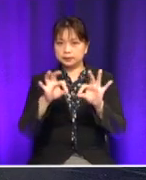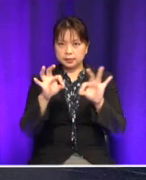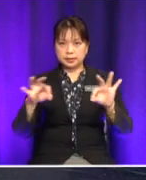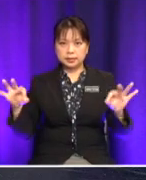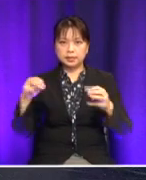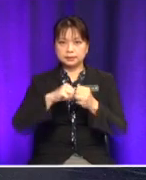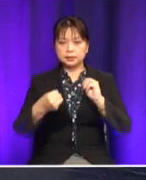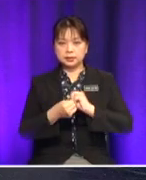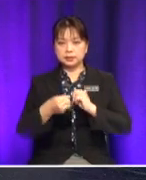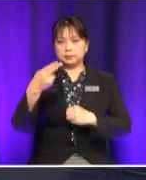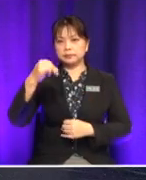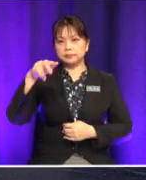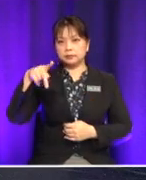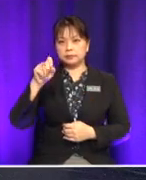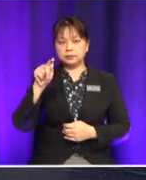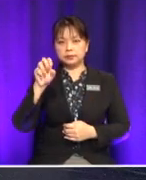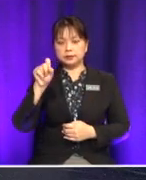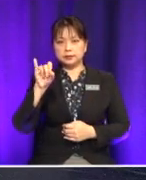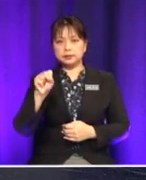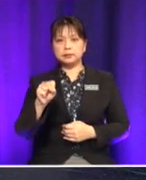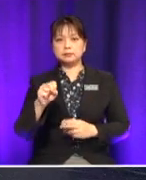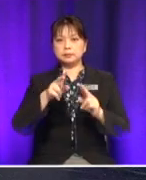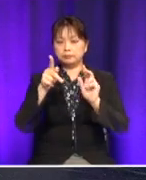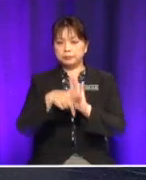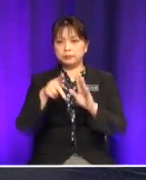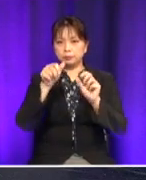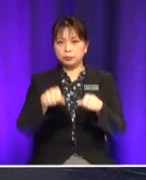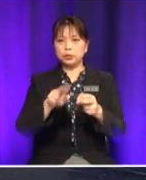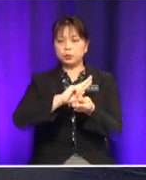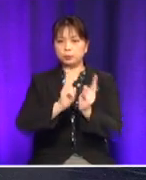pemboleh ubah bahan dan ladas eh